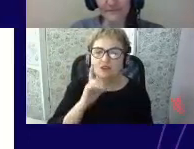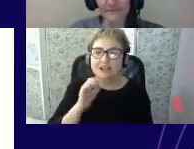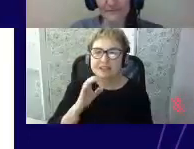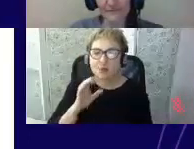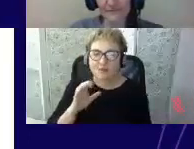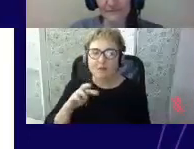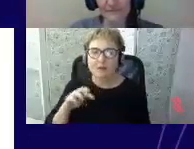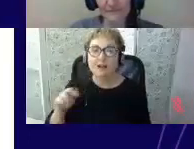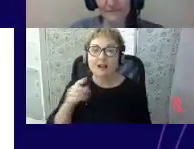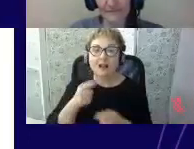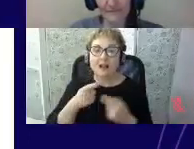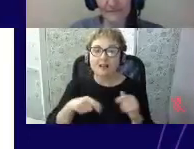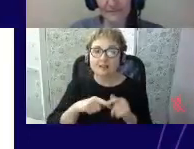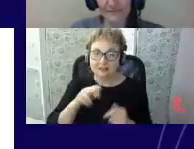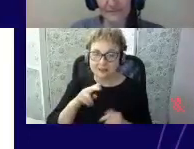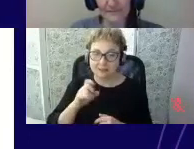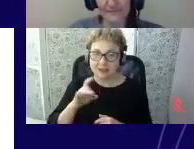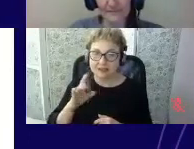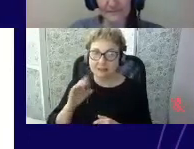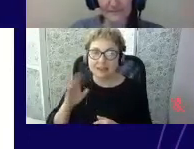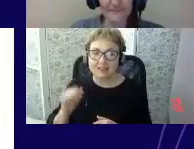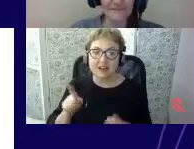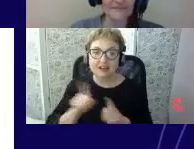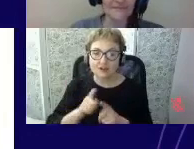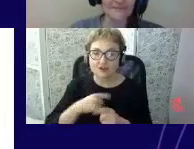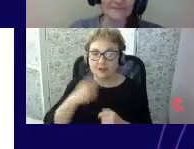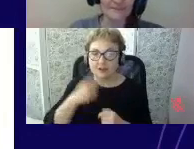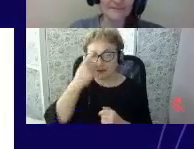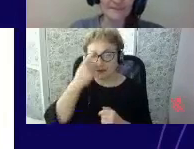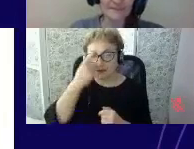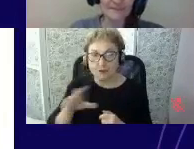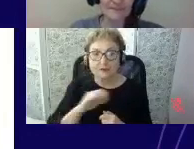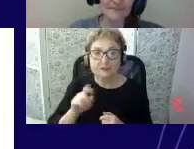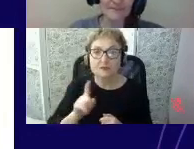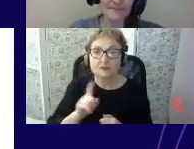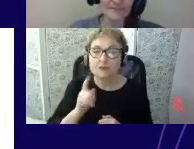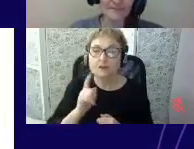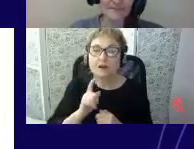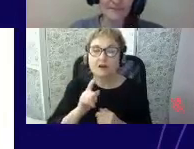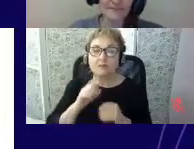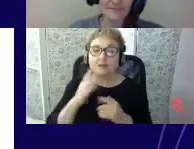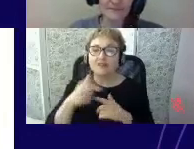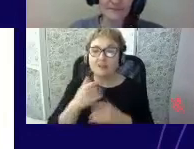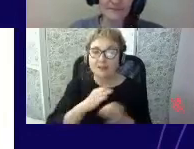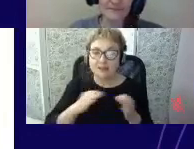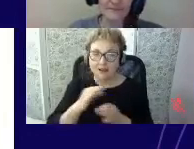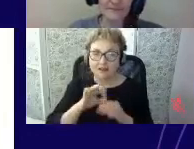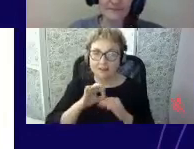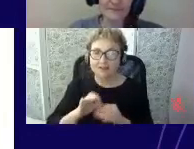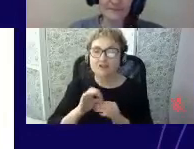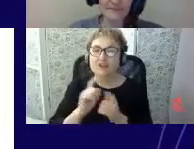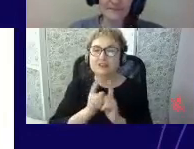по инклюзивному образованию РОИ «Перспектива». Также я напоминаю, что вебинар сопровождается синхронным переводом на русский